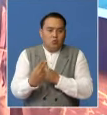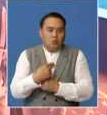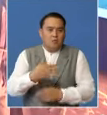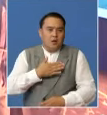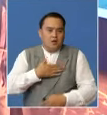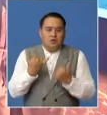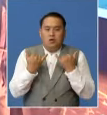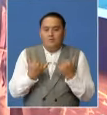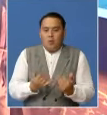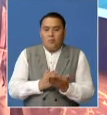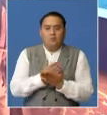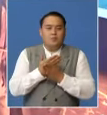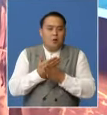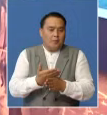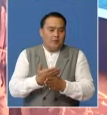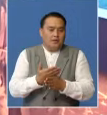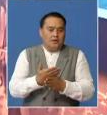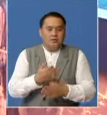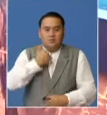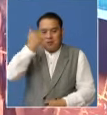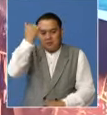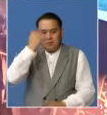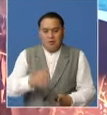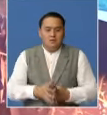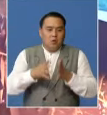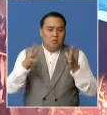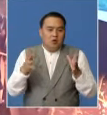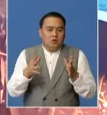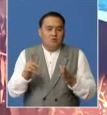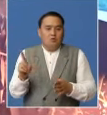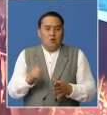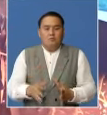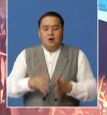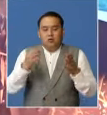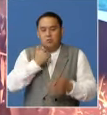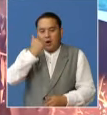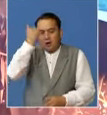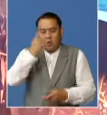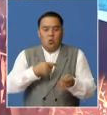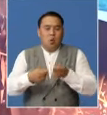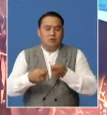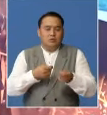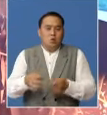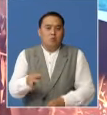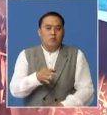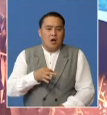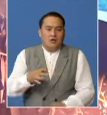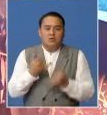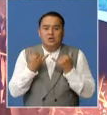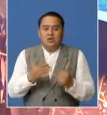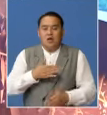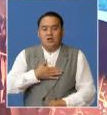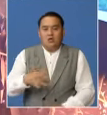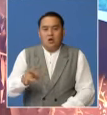и по сей день оказывают помощь. Спасибо им за это. Также хотелось бы выразить большую благодарность руководству области. Сейчас в